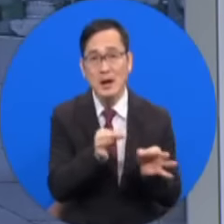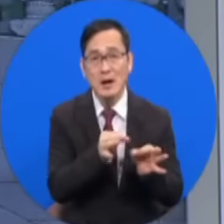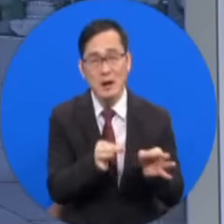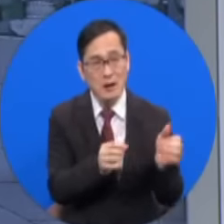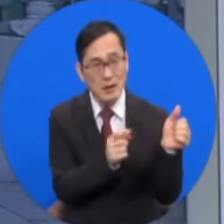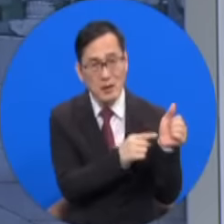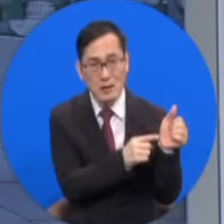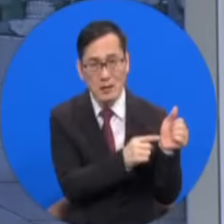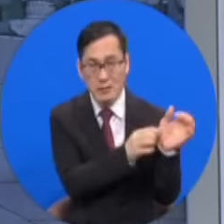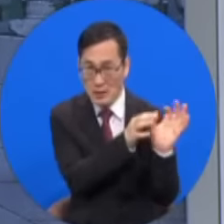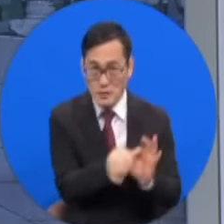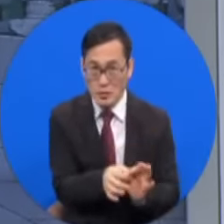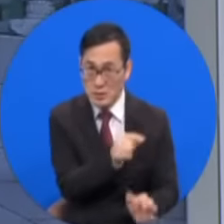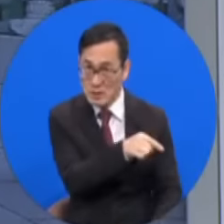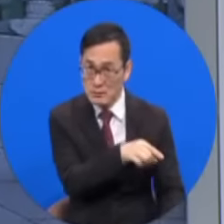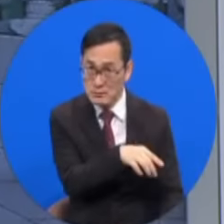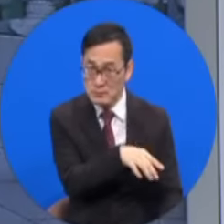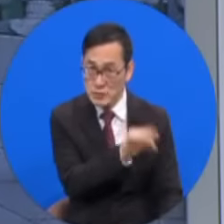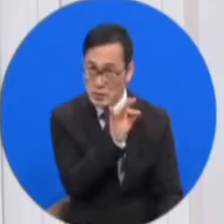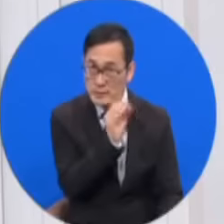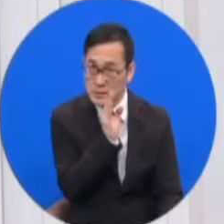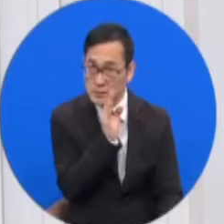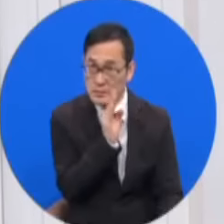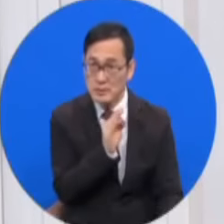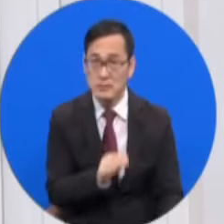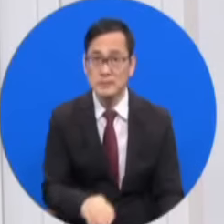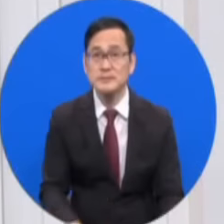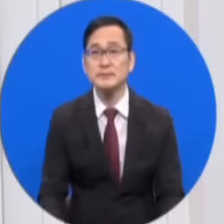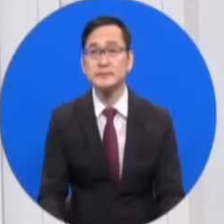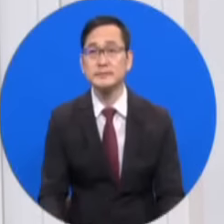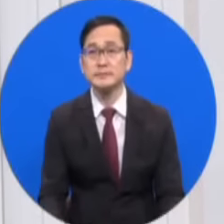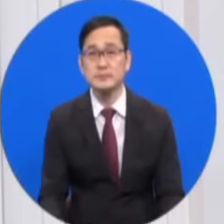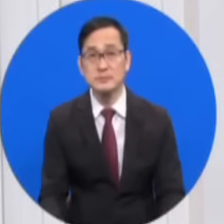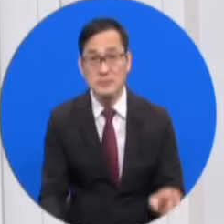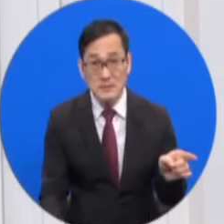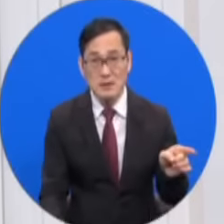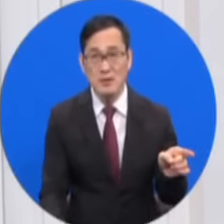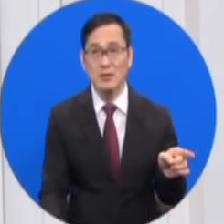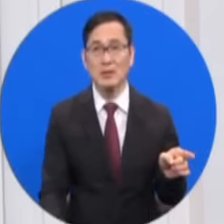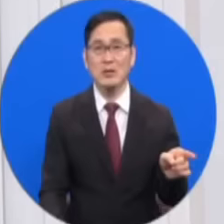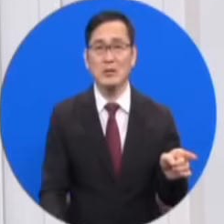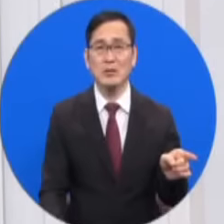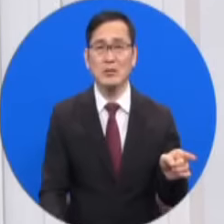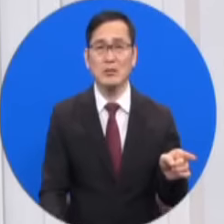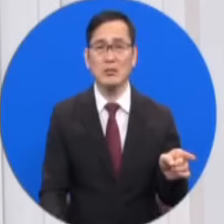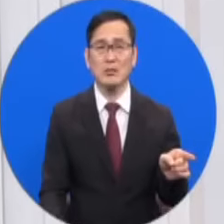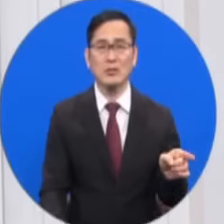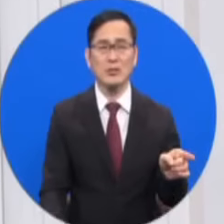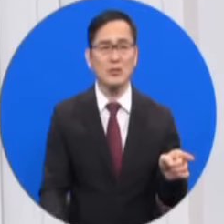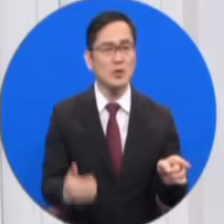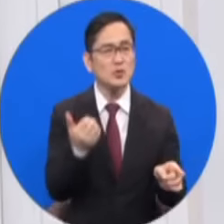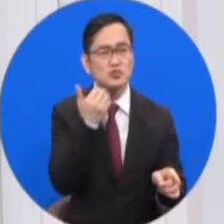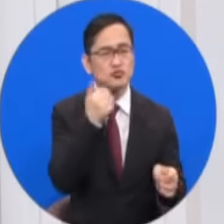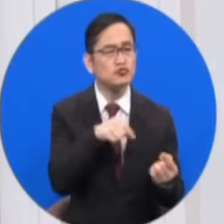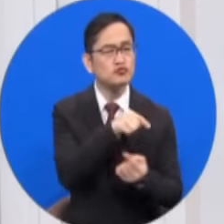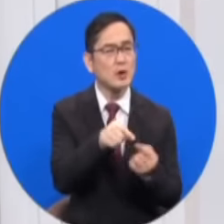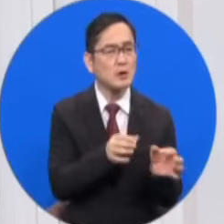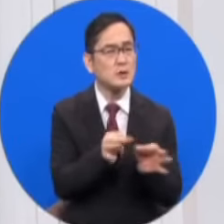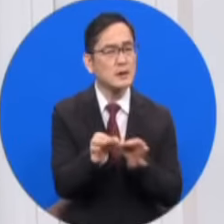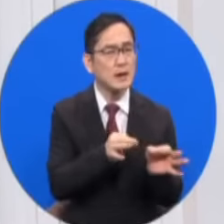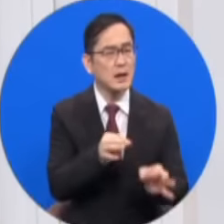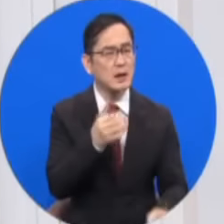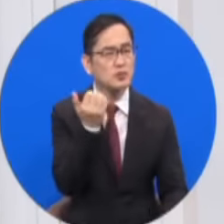됐거든요 어떻게 보십니까 근데 그 부분에 대해서는 지금 사실 그 누구라도 말을 아껴야 되는 상황 아닌가요 저는 뭐 정혁진 변호사님의